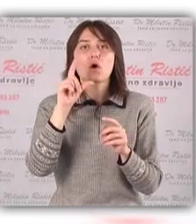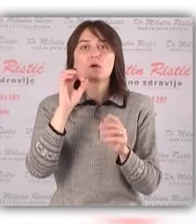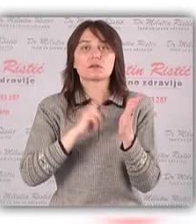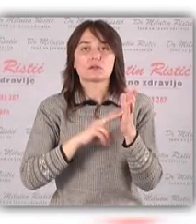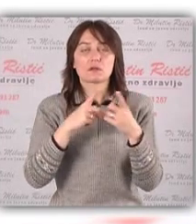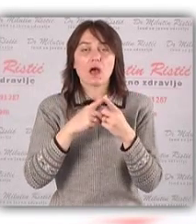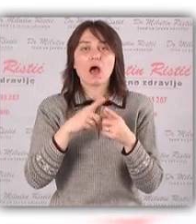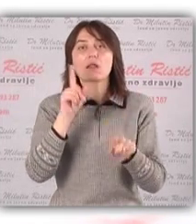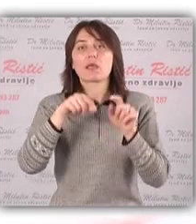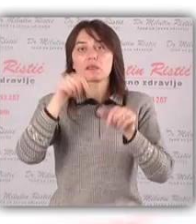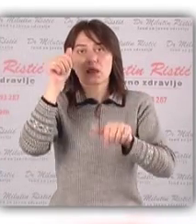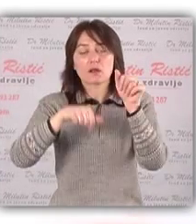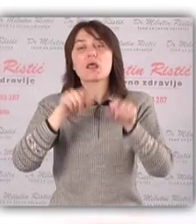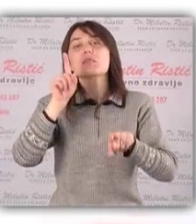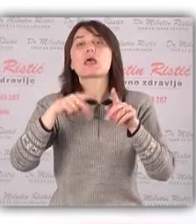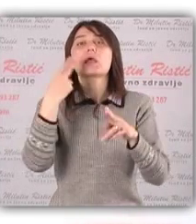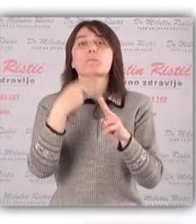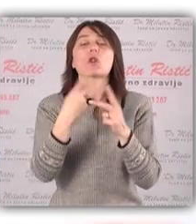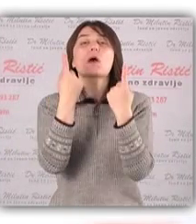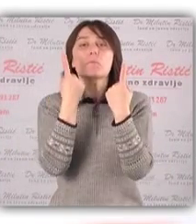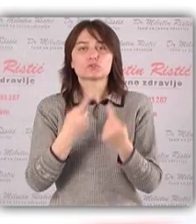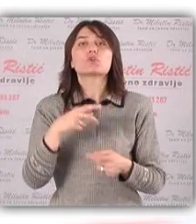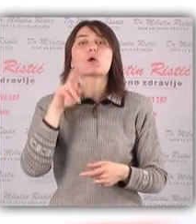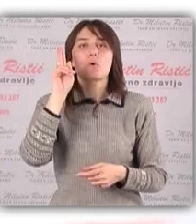uklanjanjem, a kod nekih